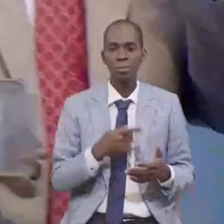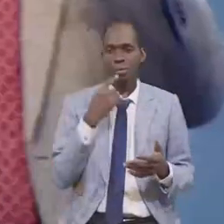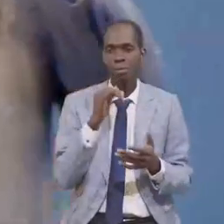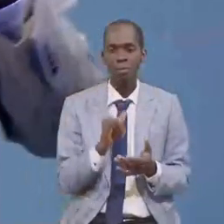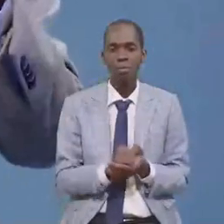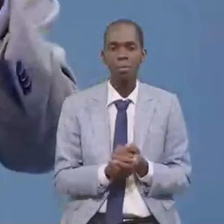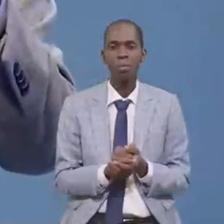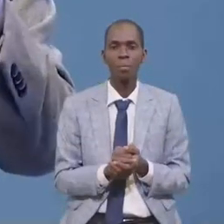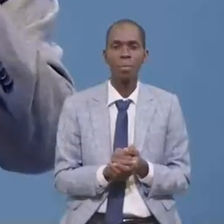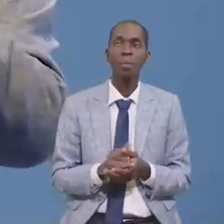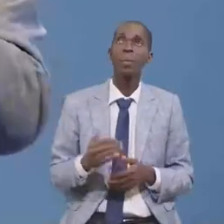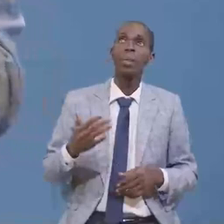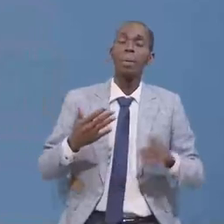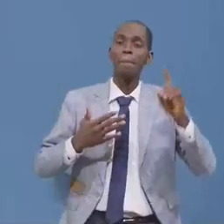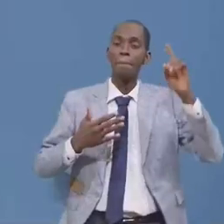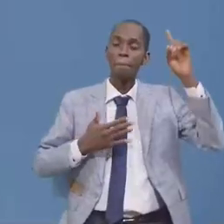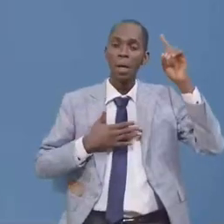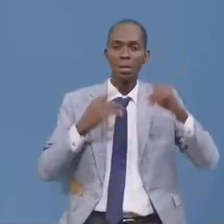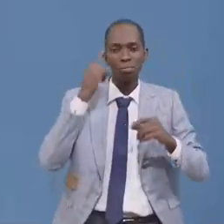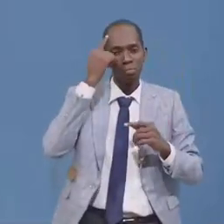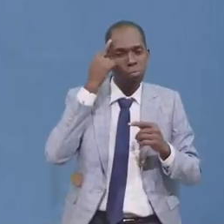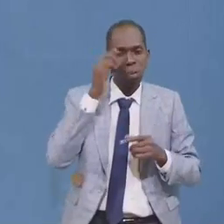Il dit que mes pensées ne sont pas vos pensées,